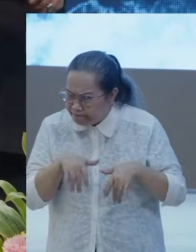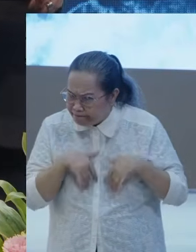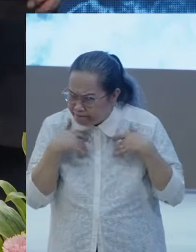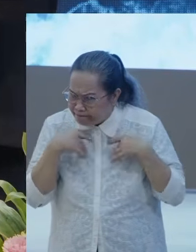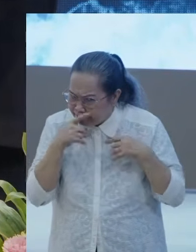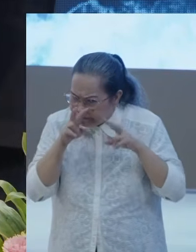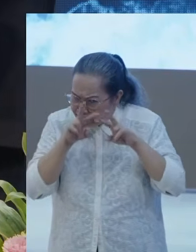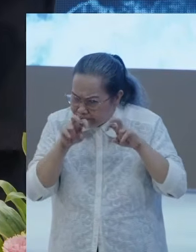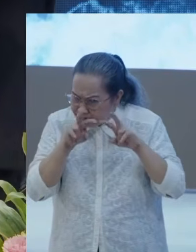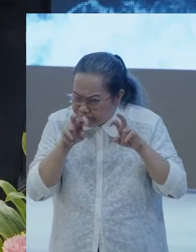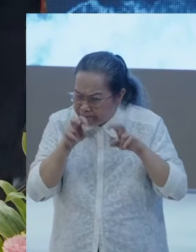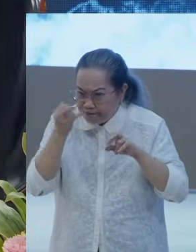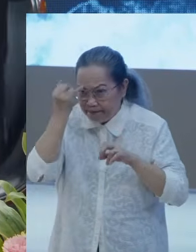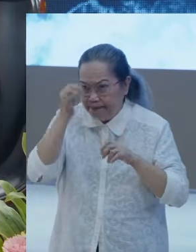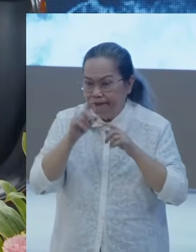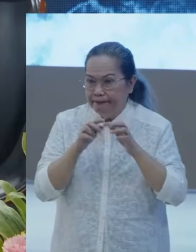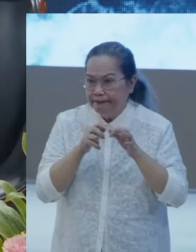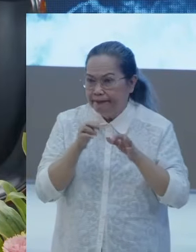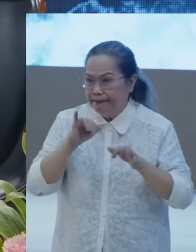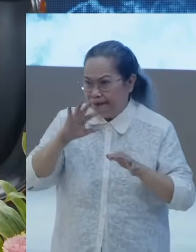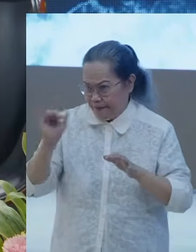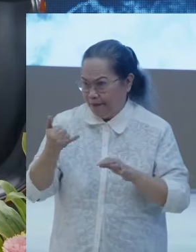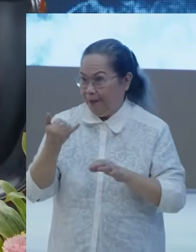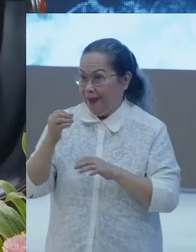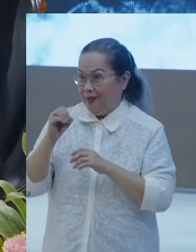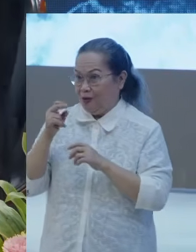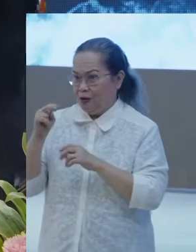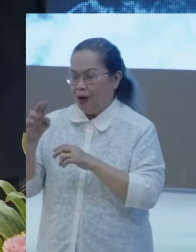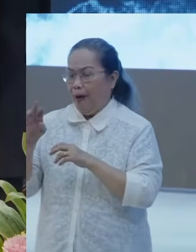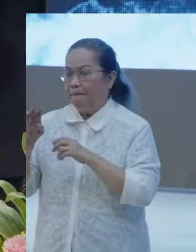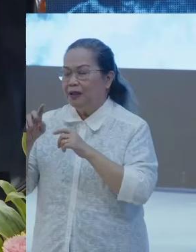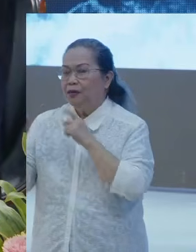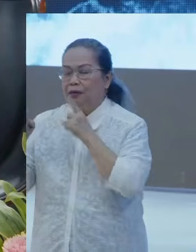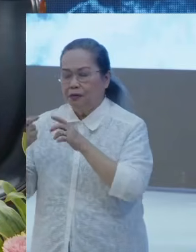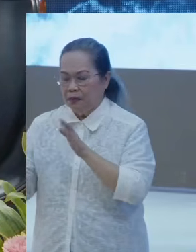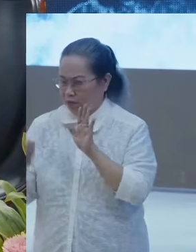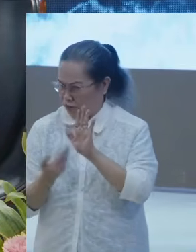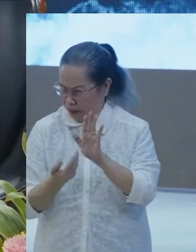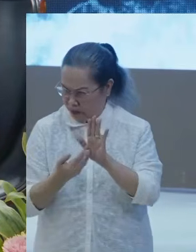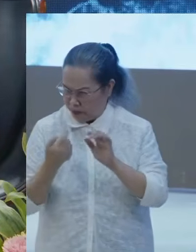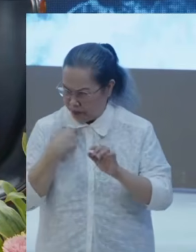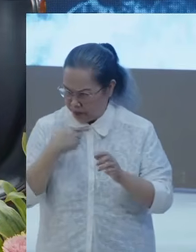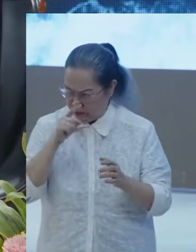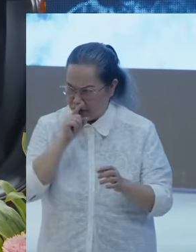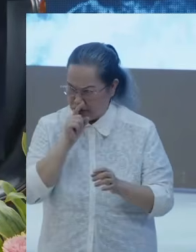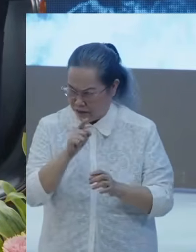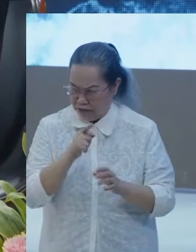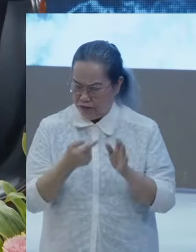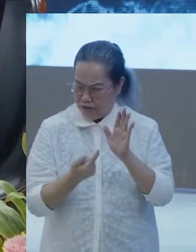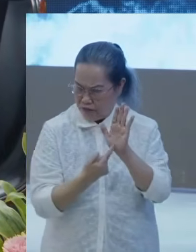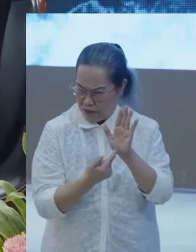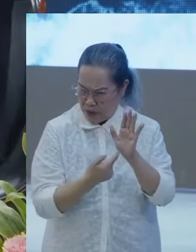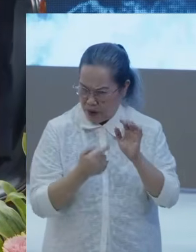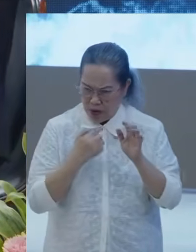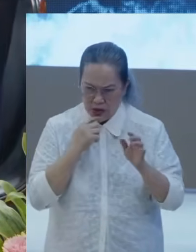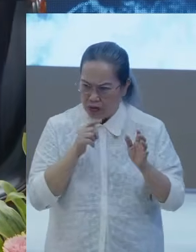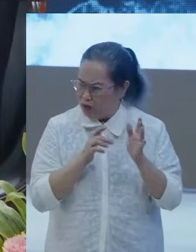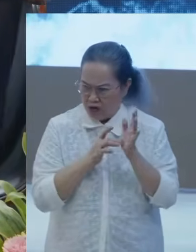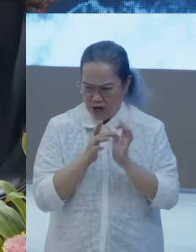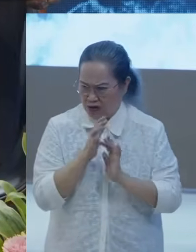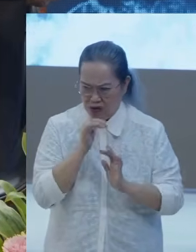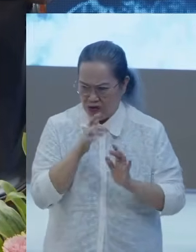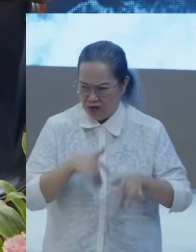maguli. No? Si Josh McDowell, sabi niya, I will prove to you by facts that Jesus did